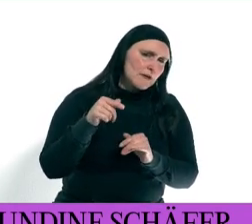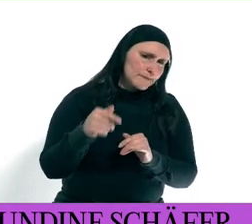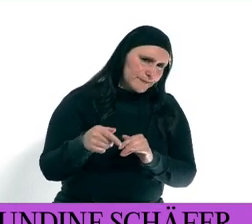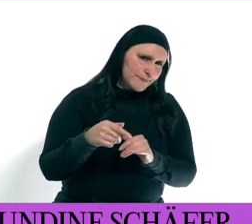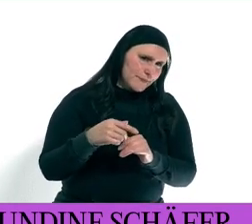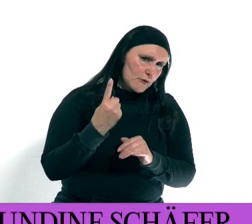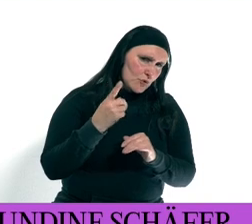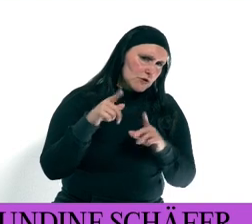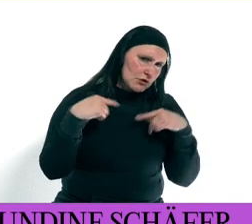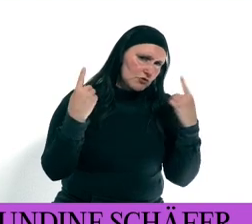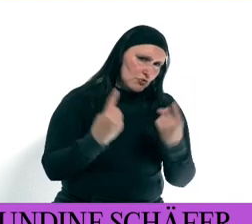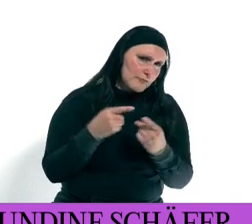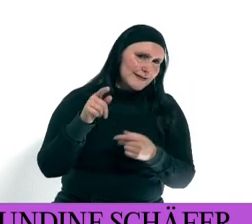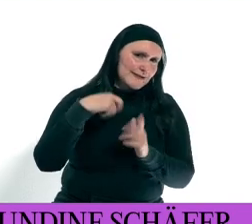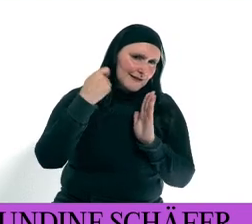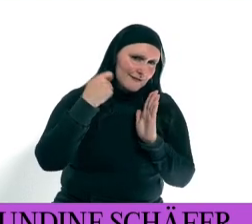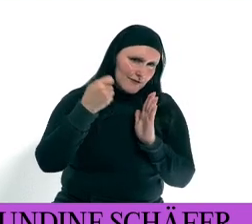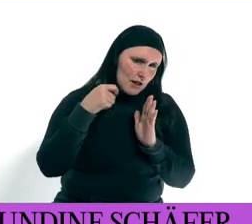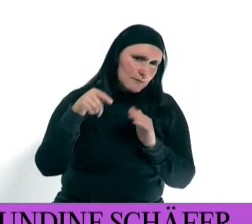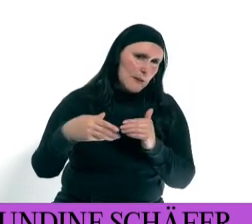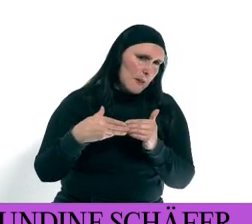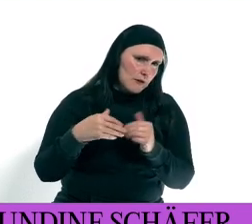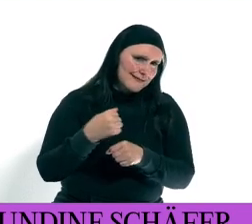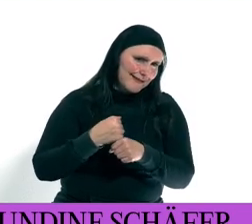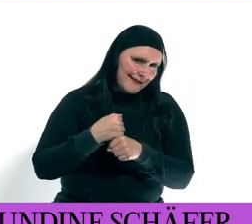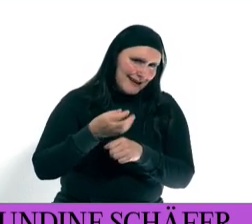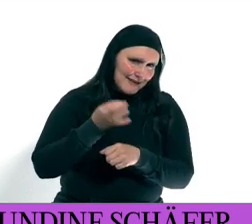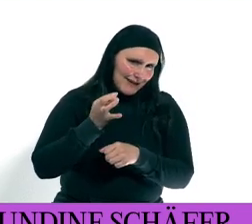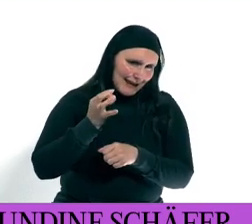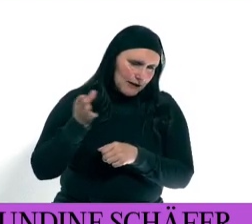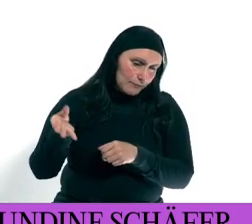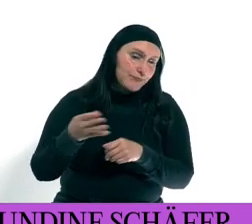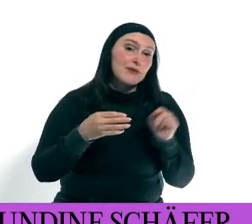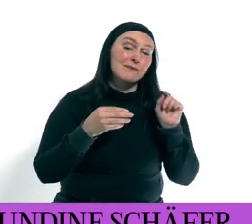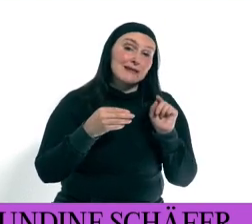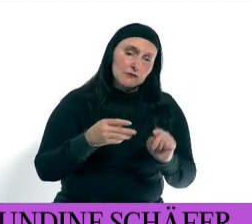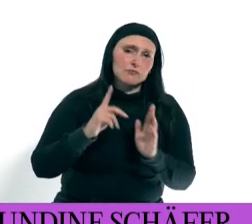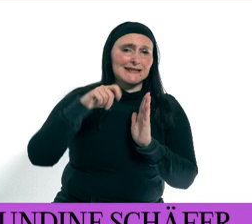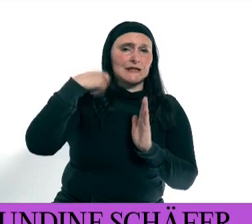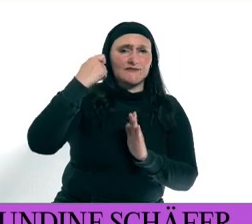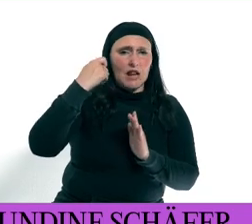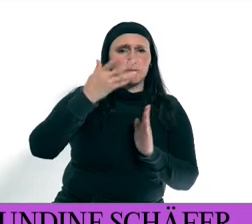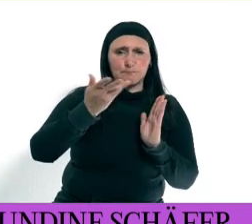Auch sie tauchen dann wieder auf in der Dokumentarhalle.